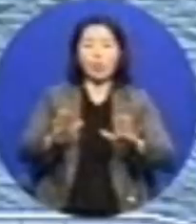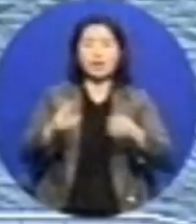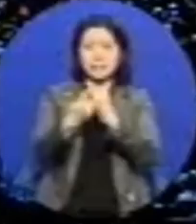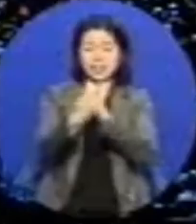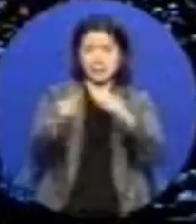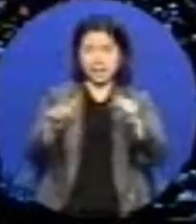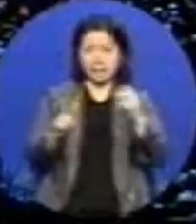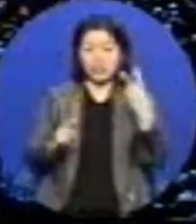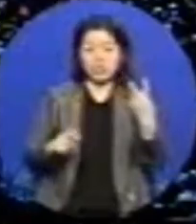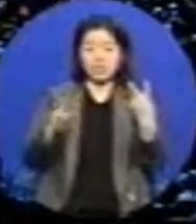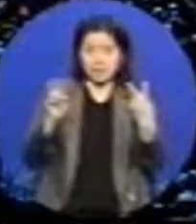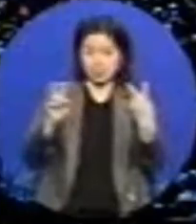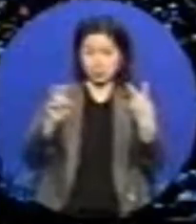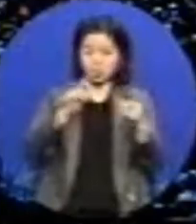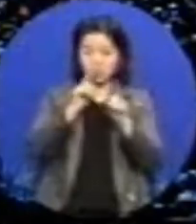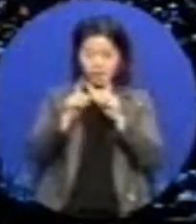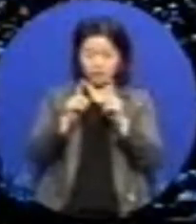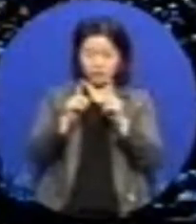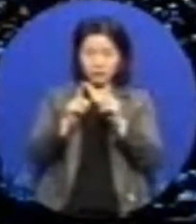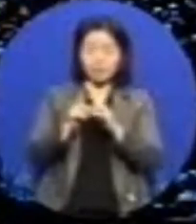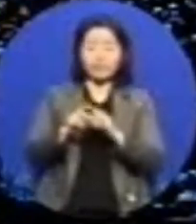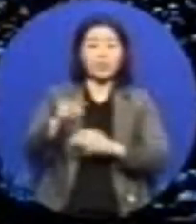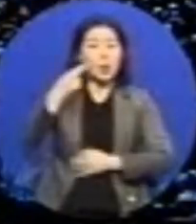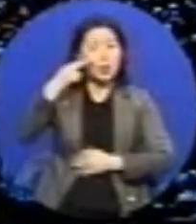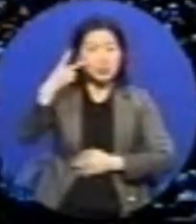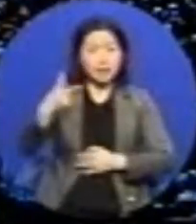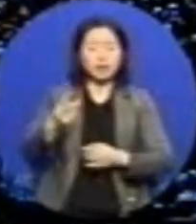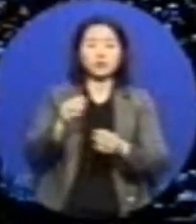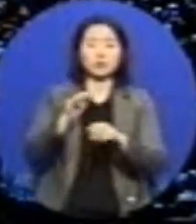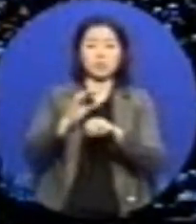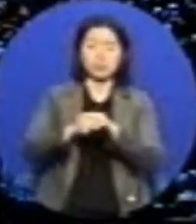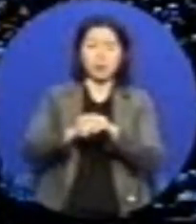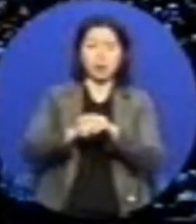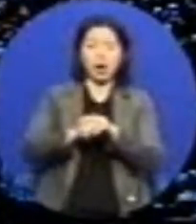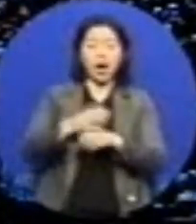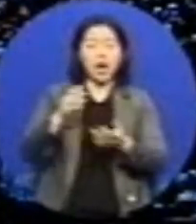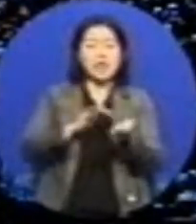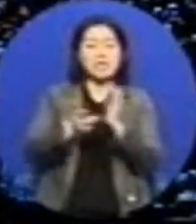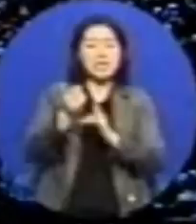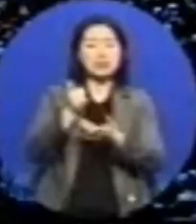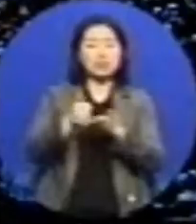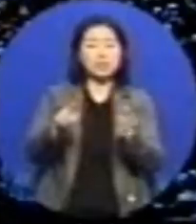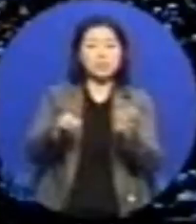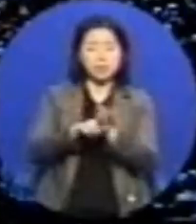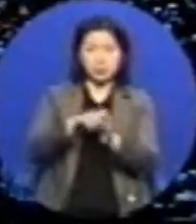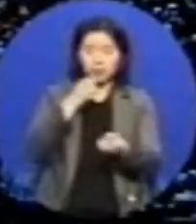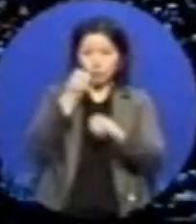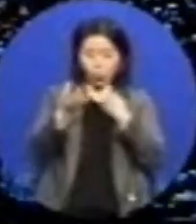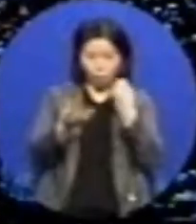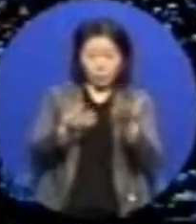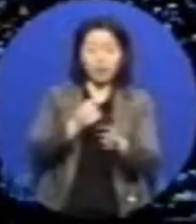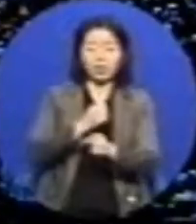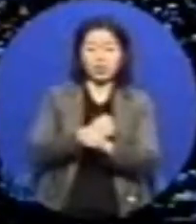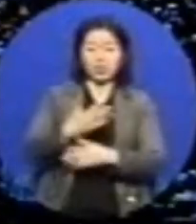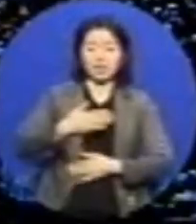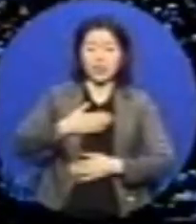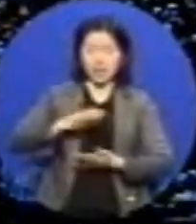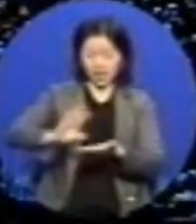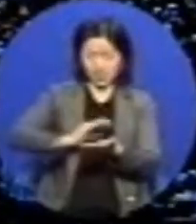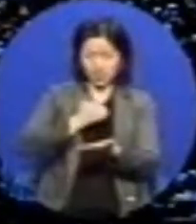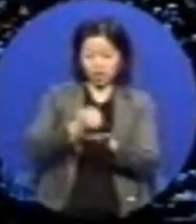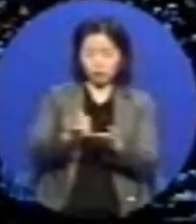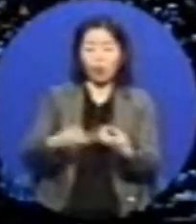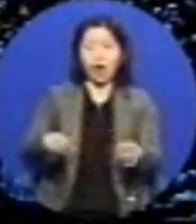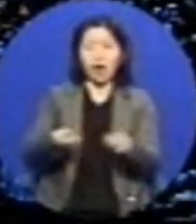20절 말씀에 보면 사도 바울이 예수 믿는 것이 무언가를 고백하기를 내가 그리스도와 함께 십자가에